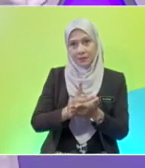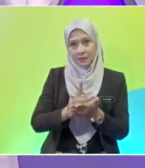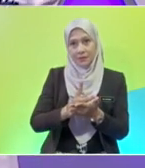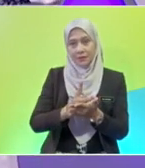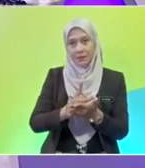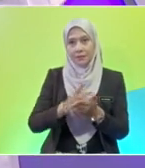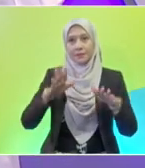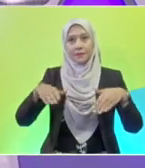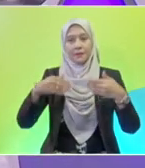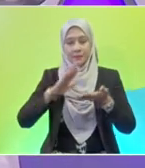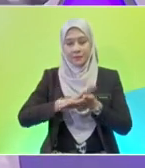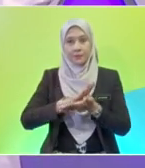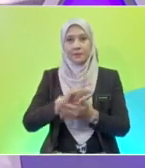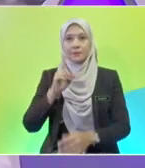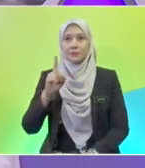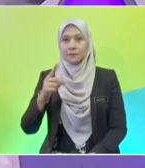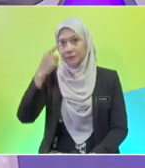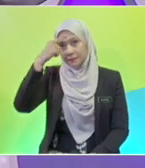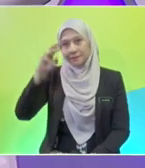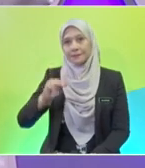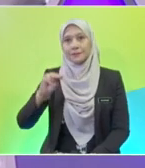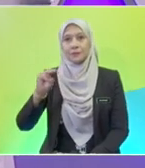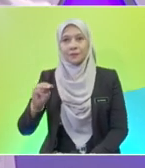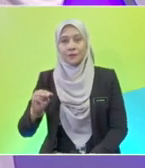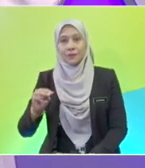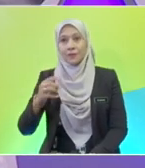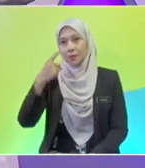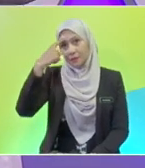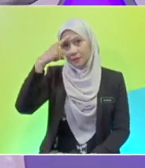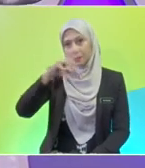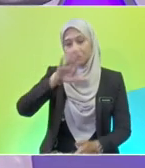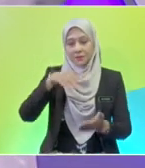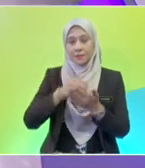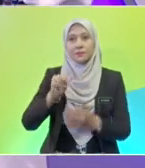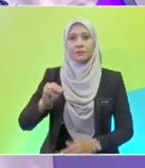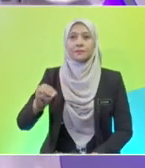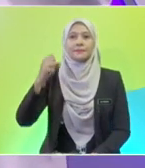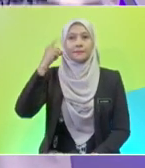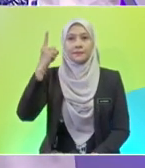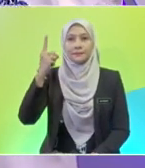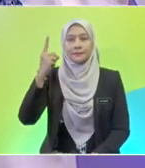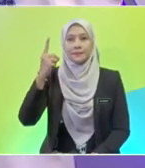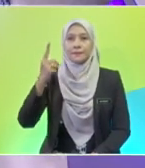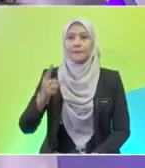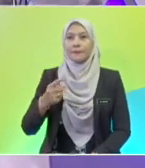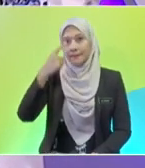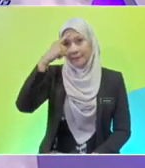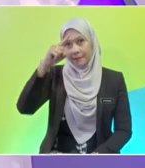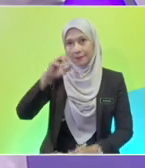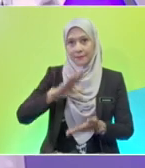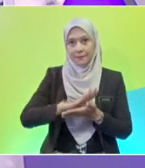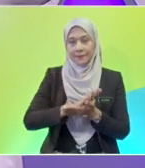untuk murid-murid sama-sama kita memahaminya untuk kertas persoalan ini ia